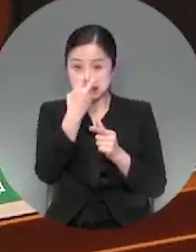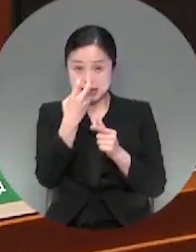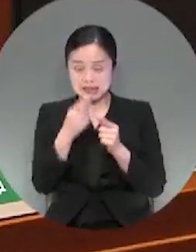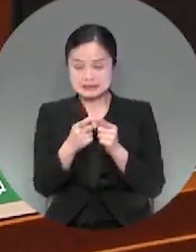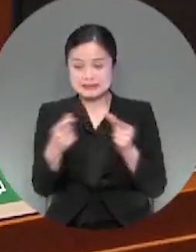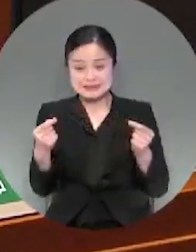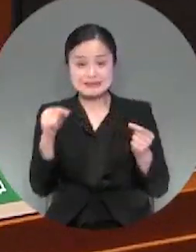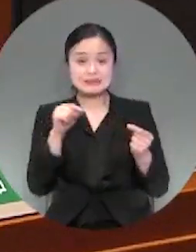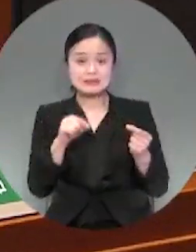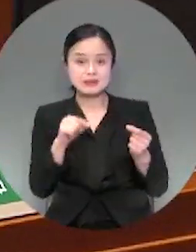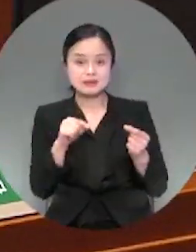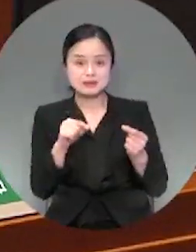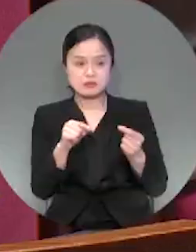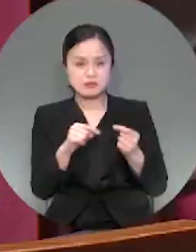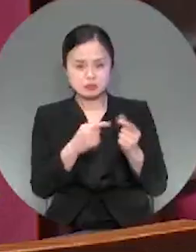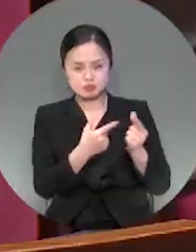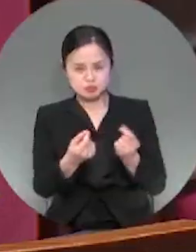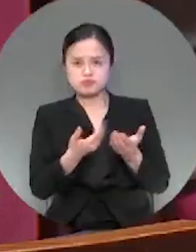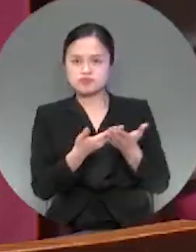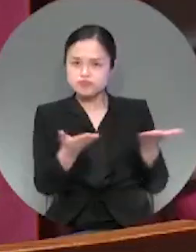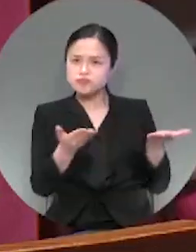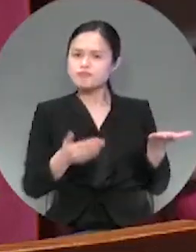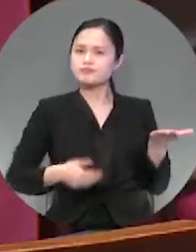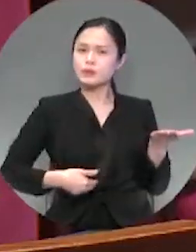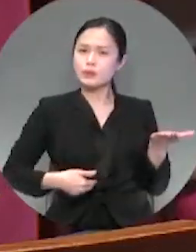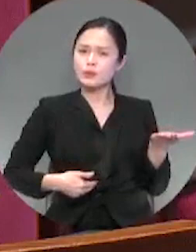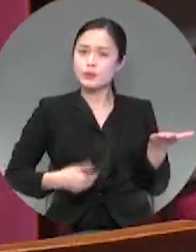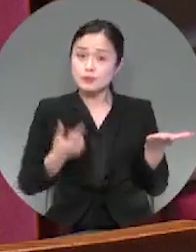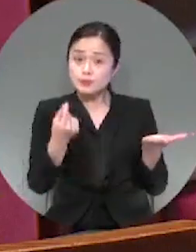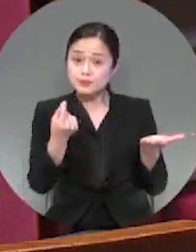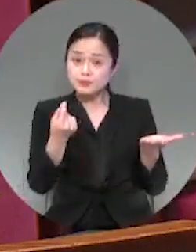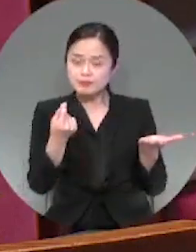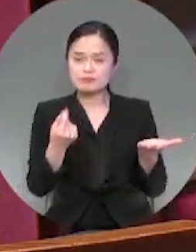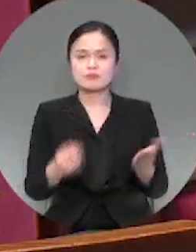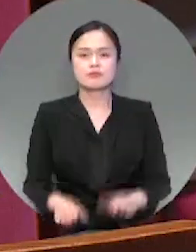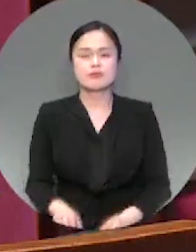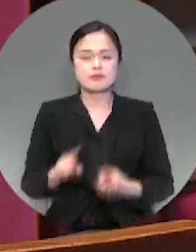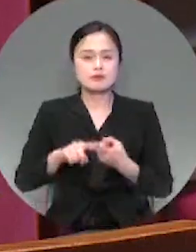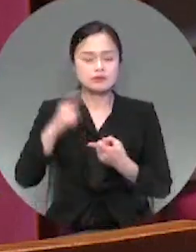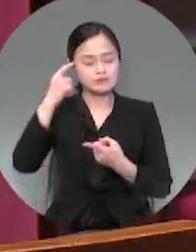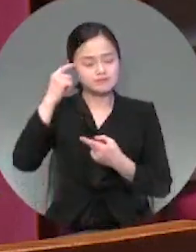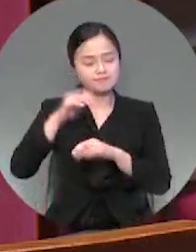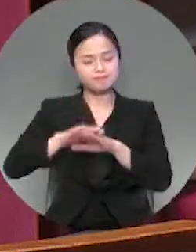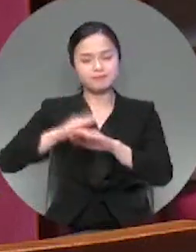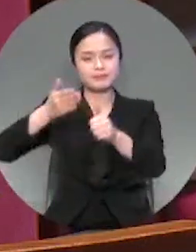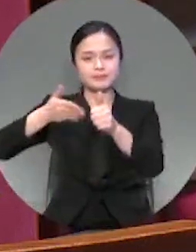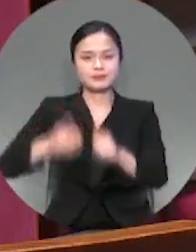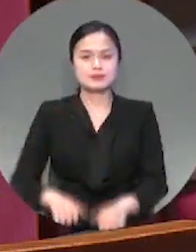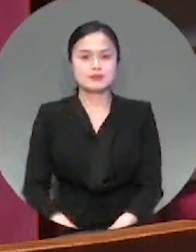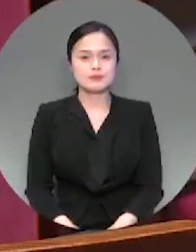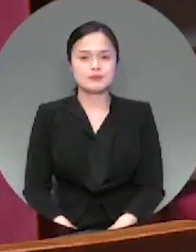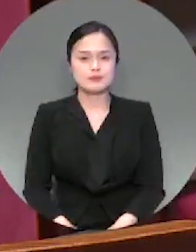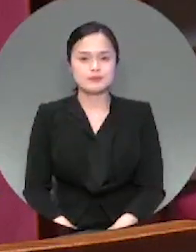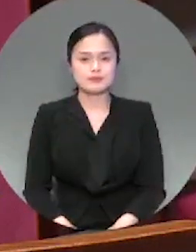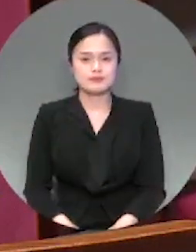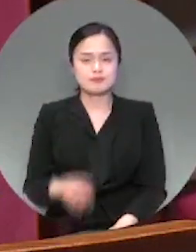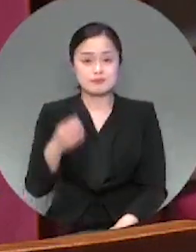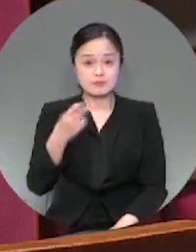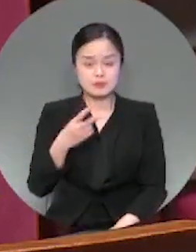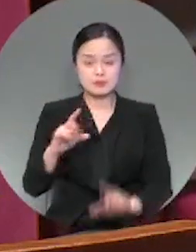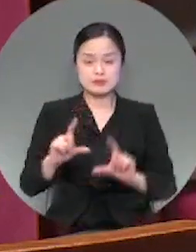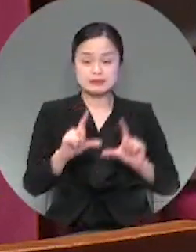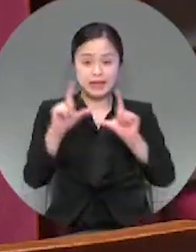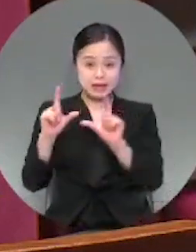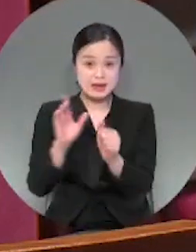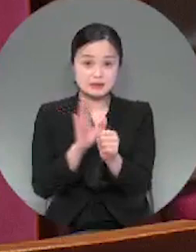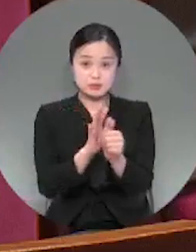없거든요. 적극적으로 한번 고려를 해 주시고요. 다시 질문 드리겠습니다. 생활지원비 유급 휴가비하고 병상 확보하고